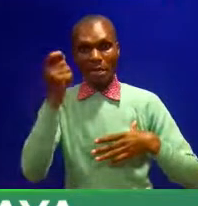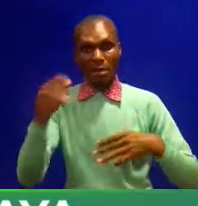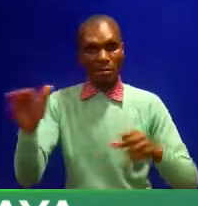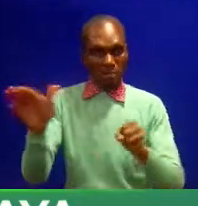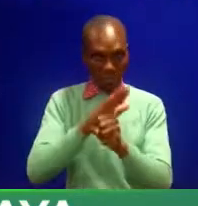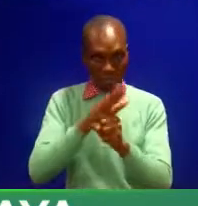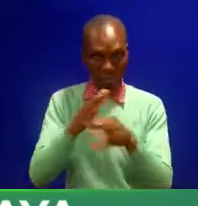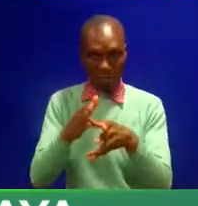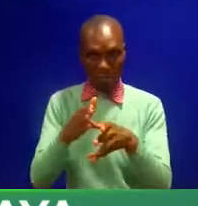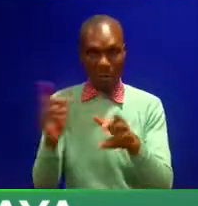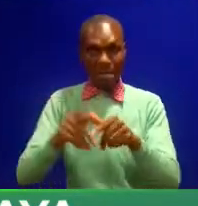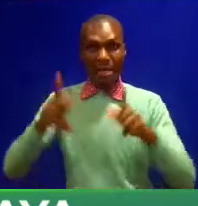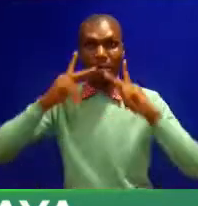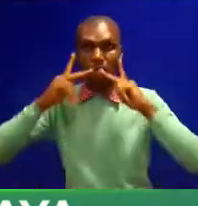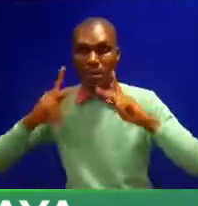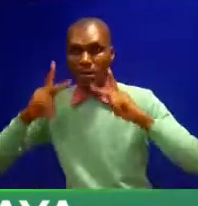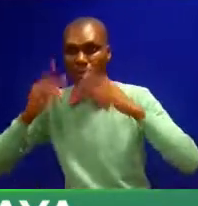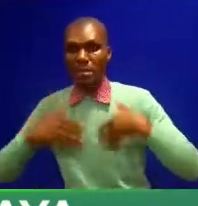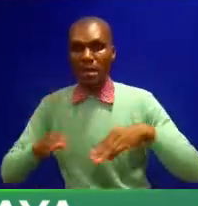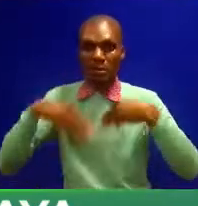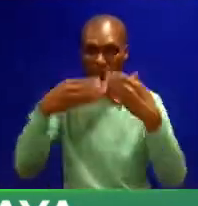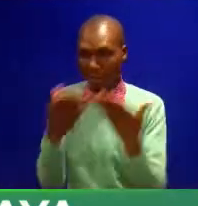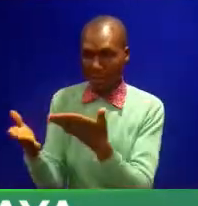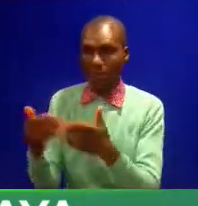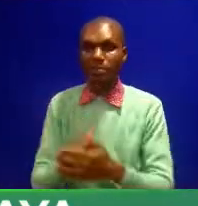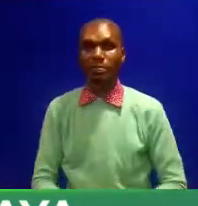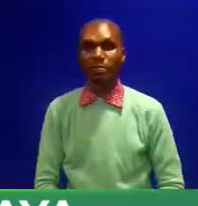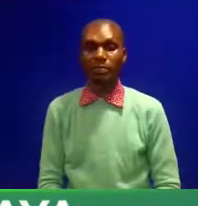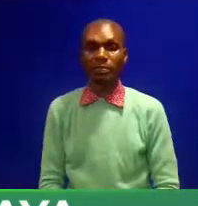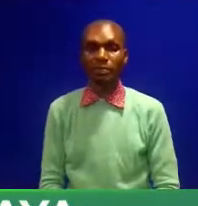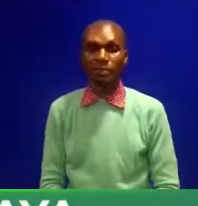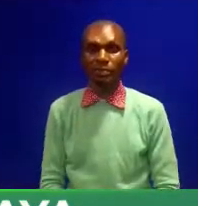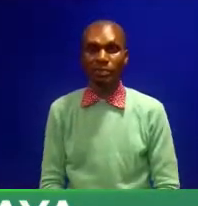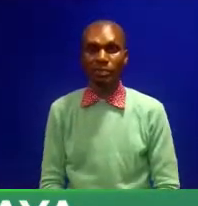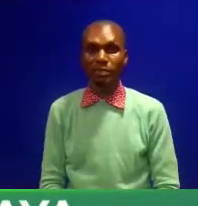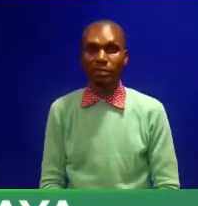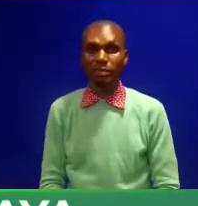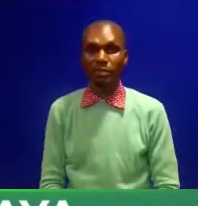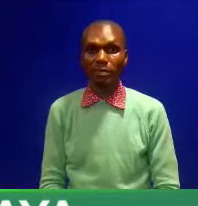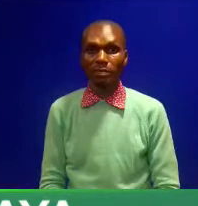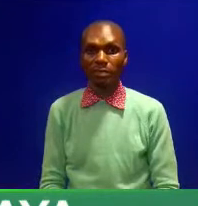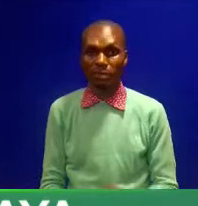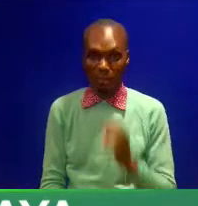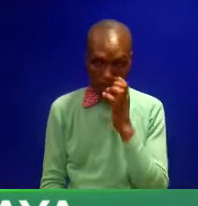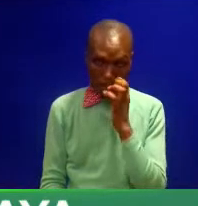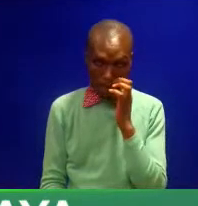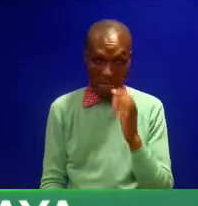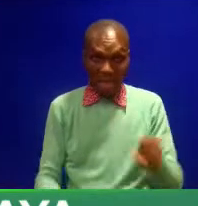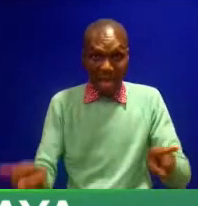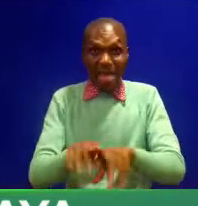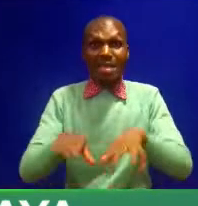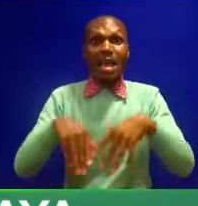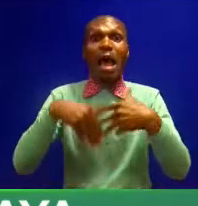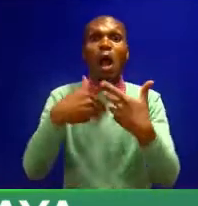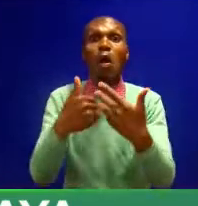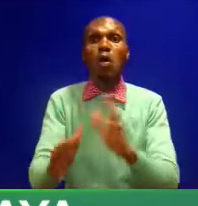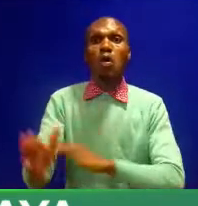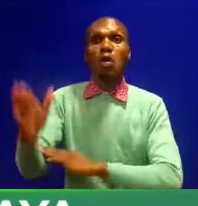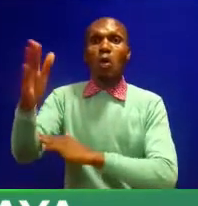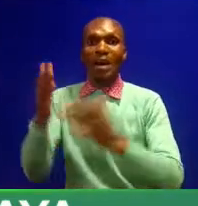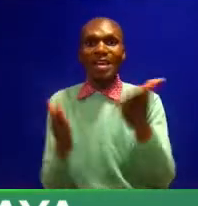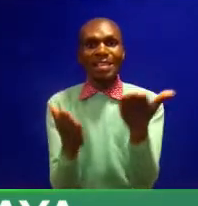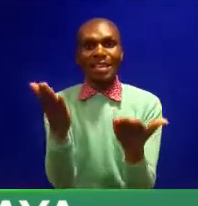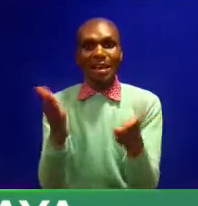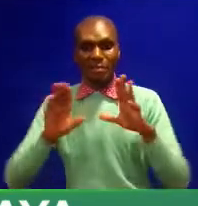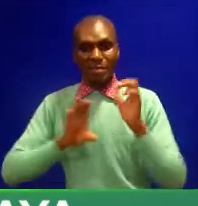bonsi elio omorembe onyara ko bakorekana ime ense na go kugamina nyasa ko ense ya ito ebe no